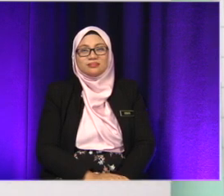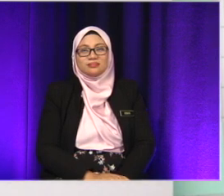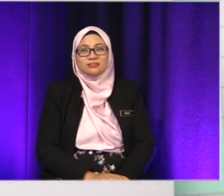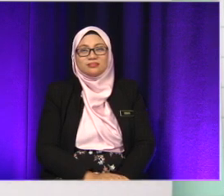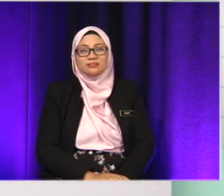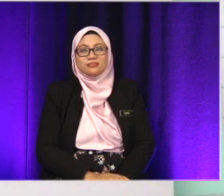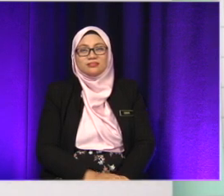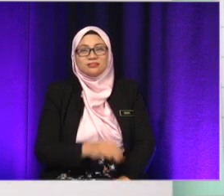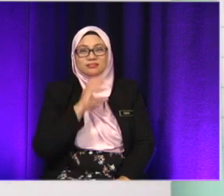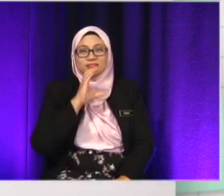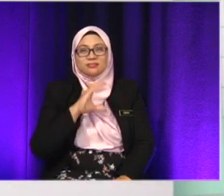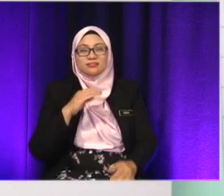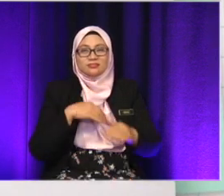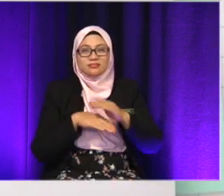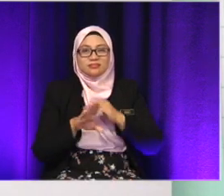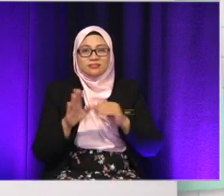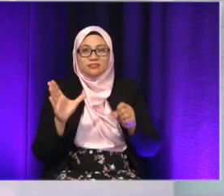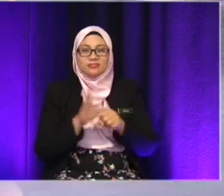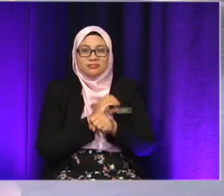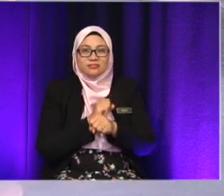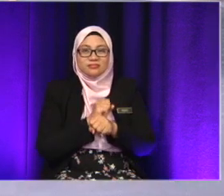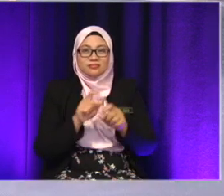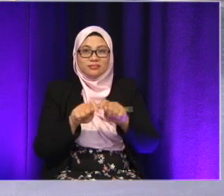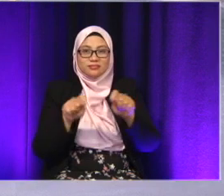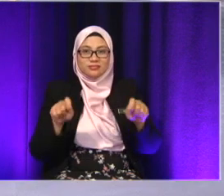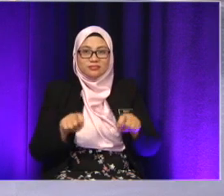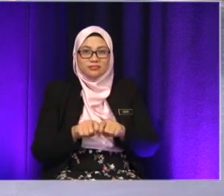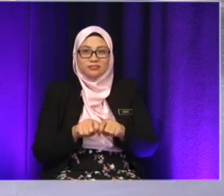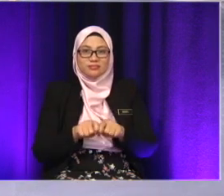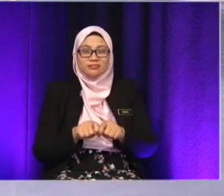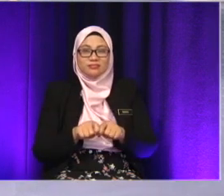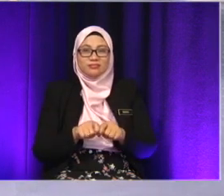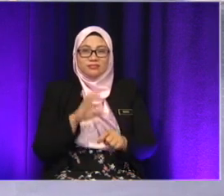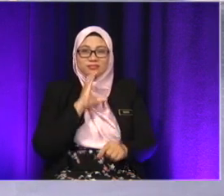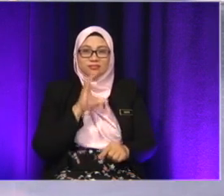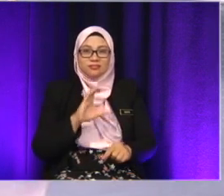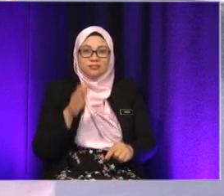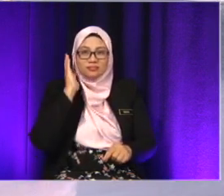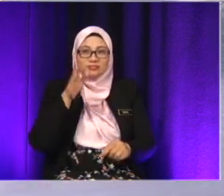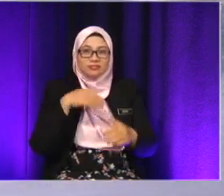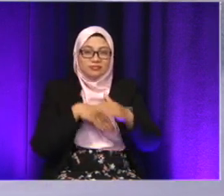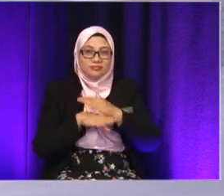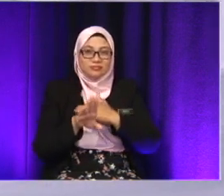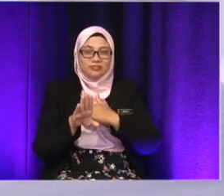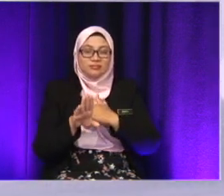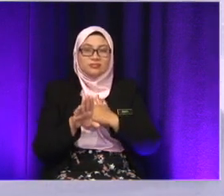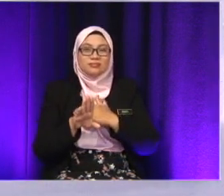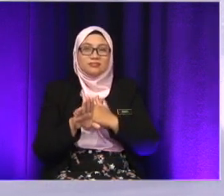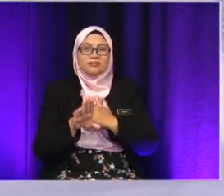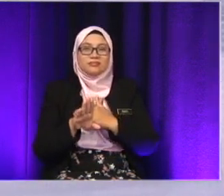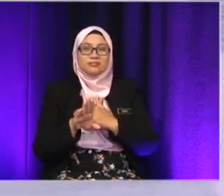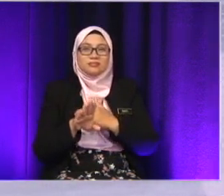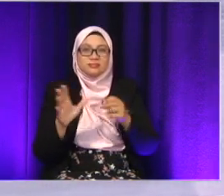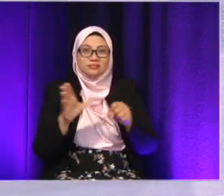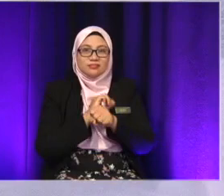penuh kawasan sini. Atau kata hukum Pascal kan, masuk sini maka yang ni kosong. Jadi bila dia masuk cecair sini, yang ni kena kosong. Jadi lagu tu lah akan tolak ke